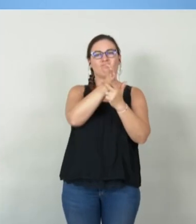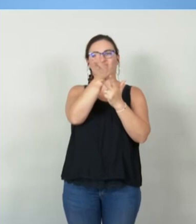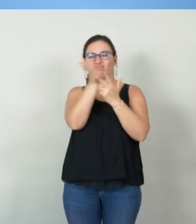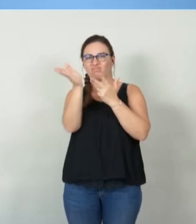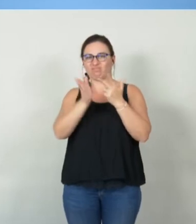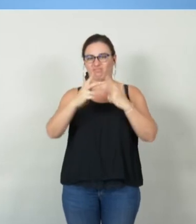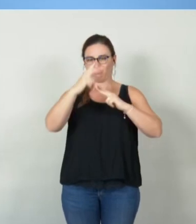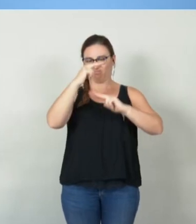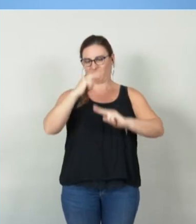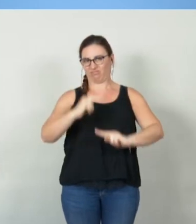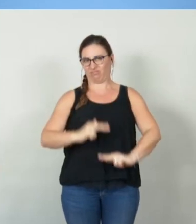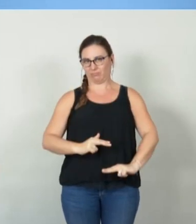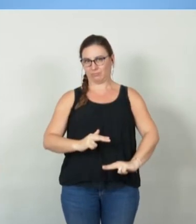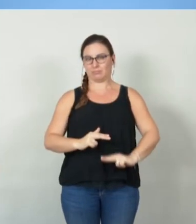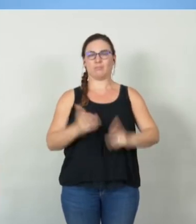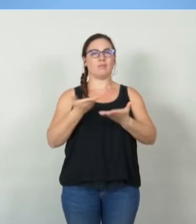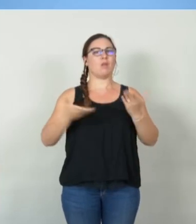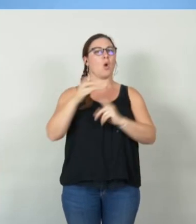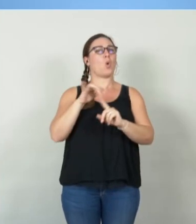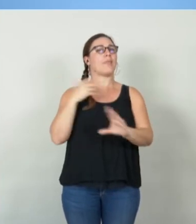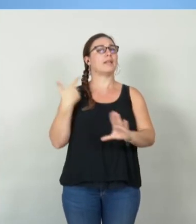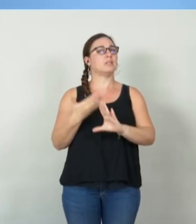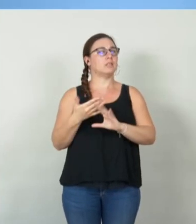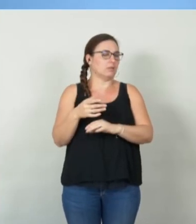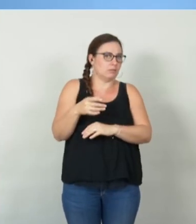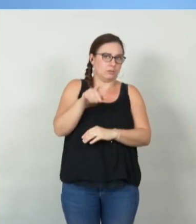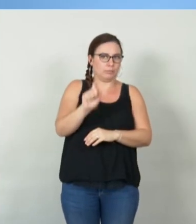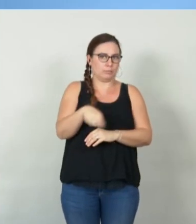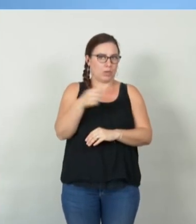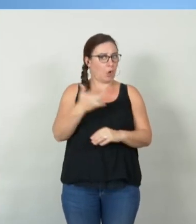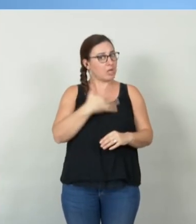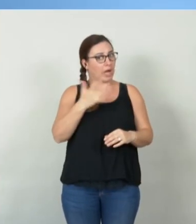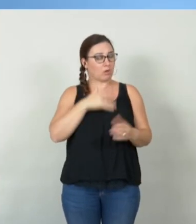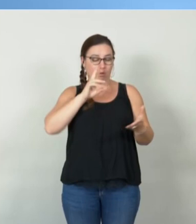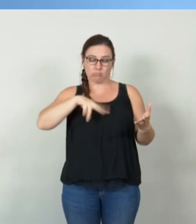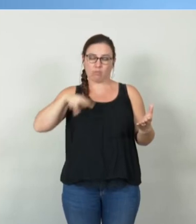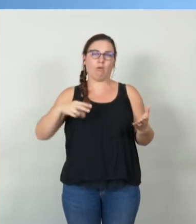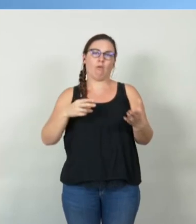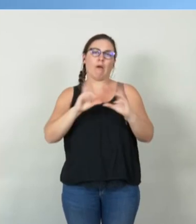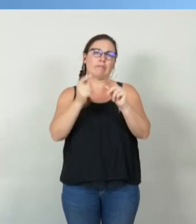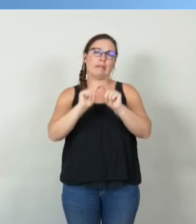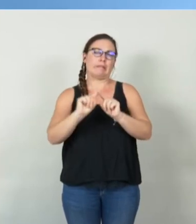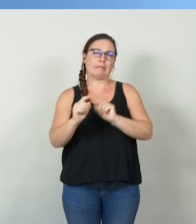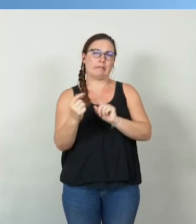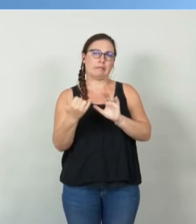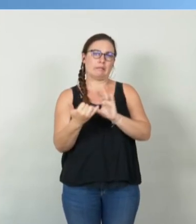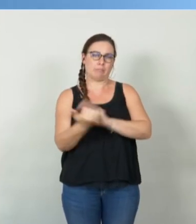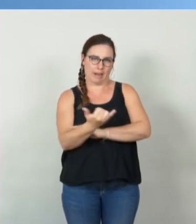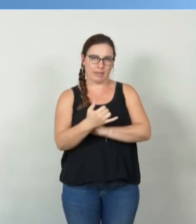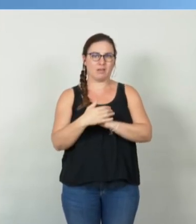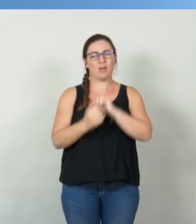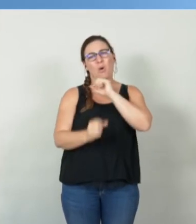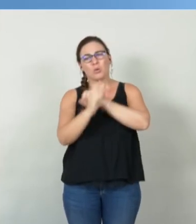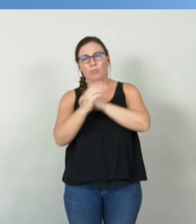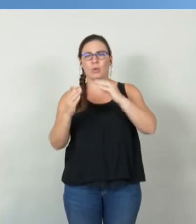d'abord concernant le contexte bon une lecture sur laquelle enfin intéressante sur laquelle je ne m'arrête pas mon principal regret serait sur l'espace